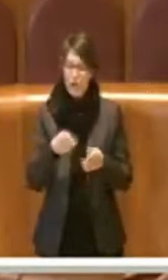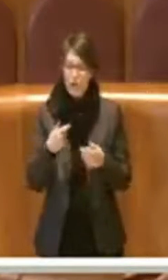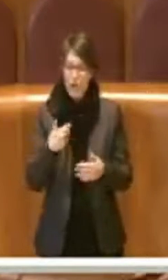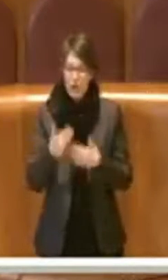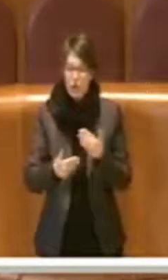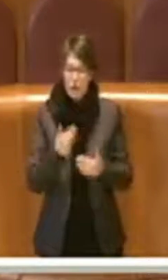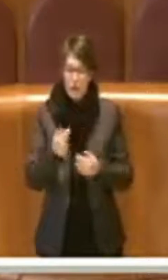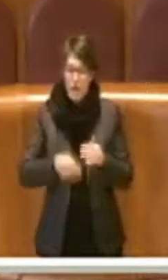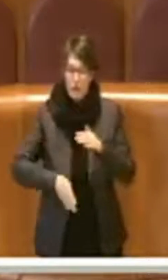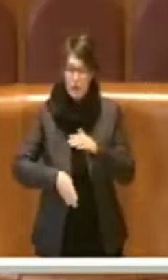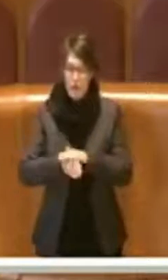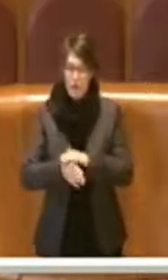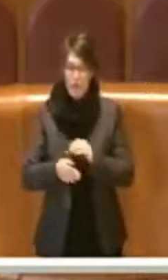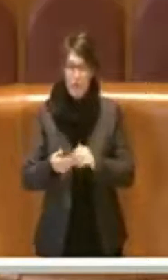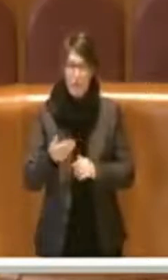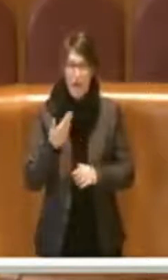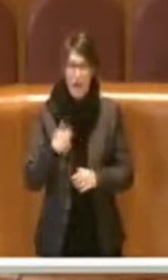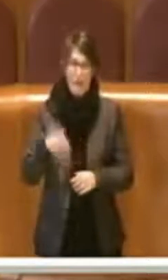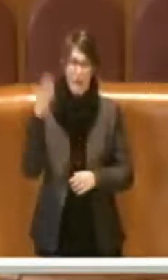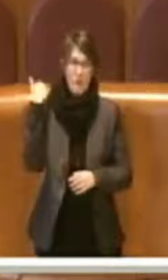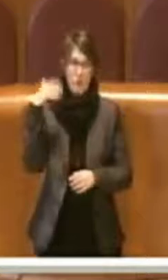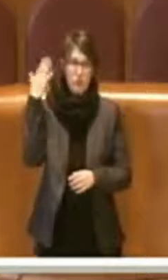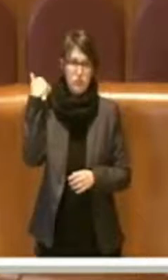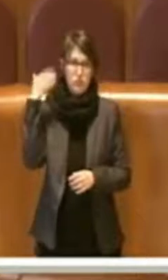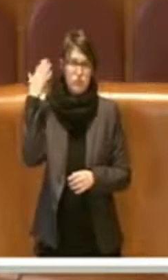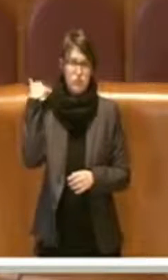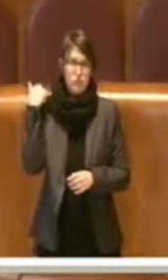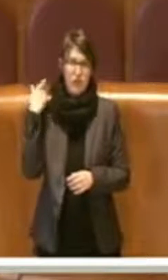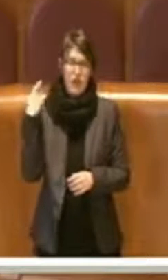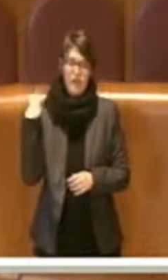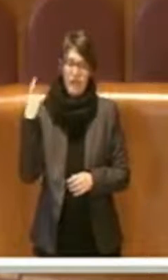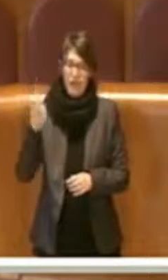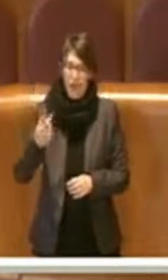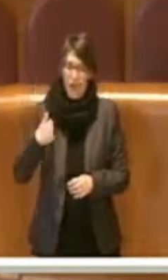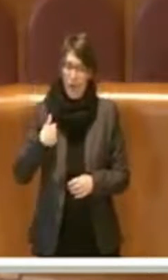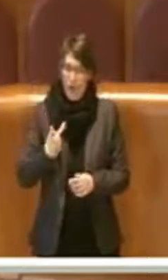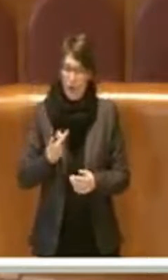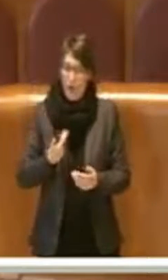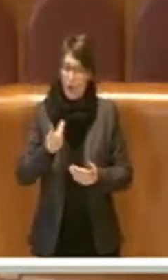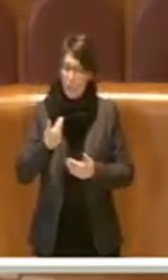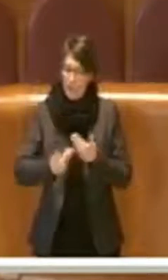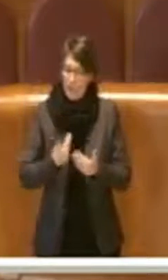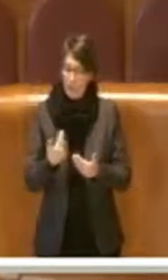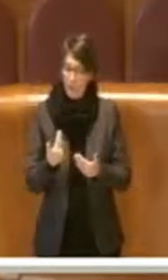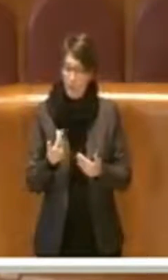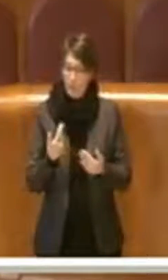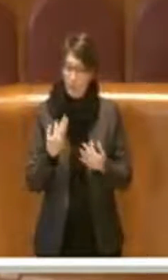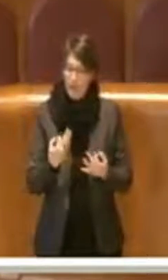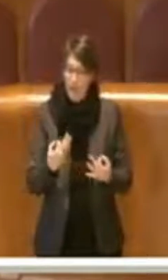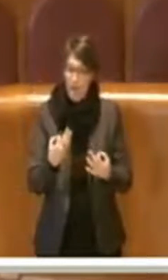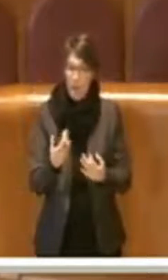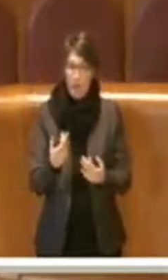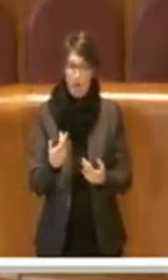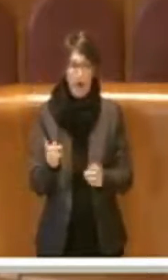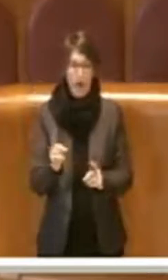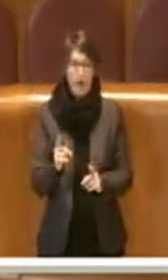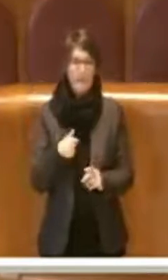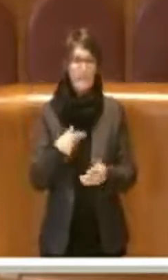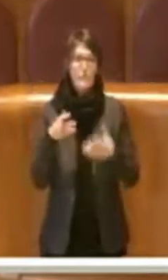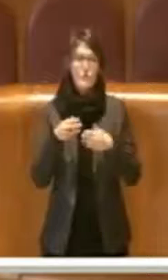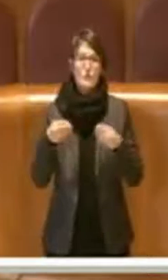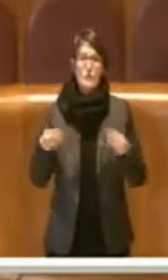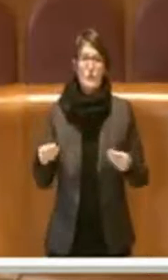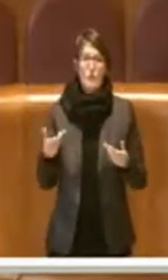non sempre ha avuto degli sviluppi regolari. Molti strumenti urbanistici che si sovrappongono,